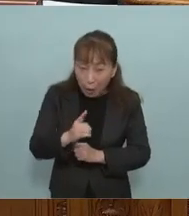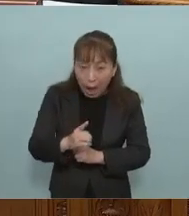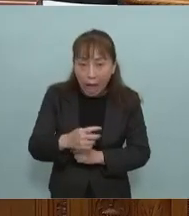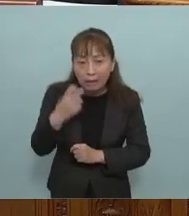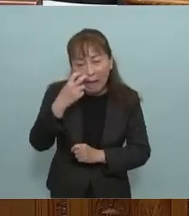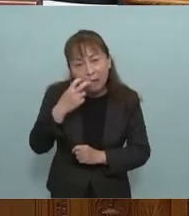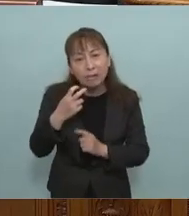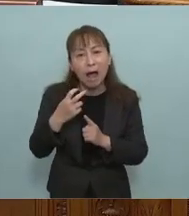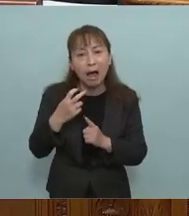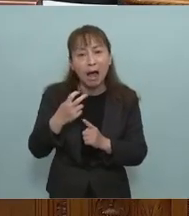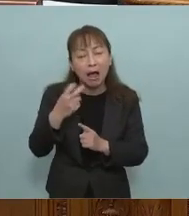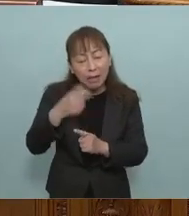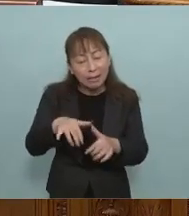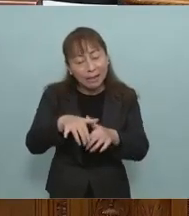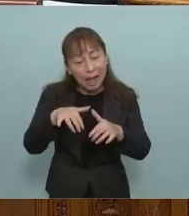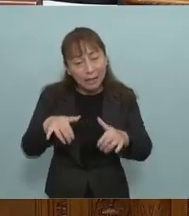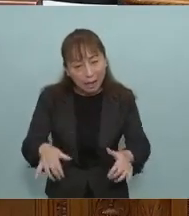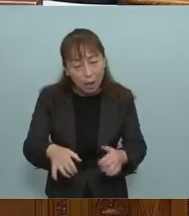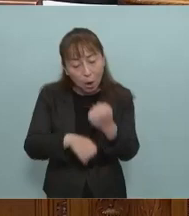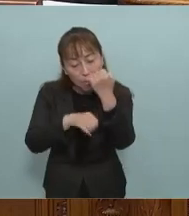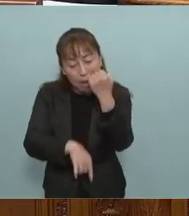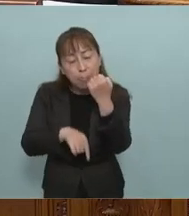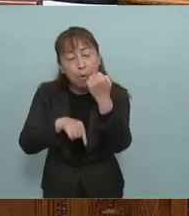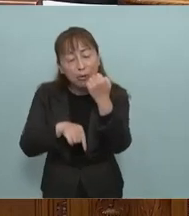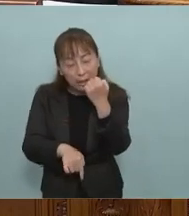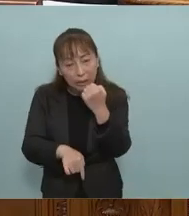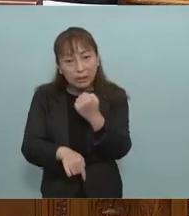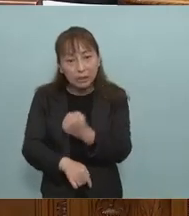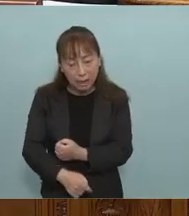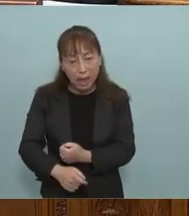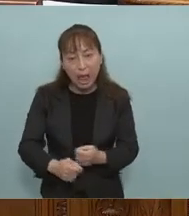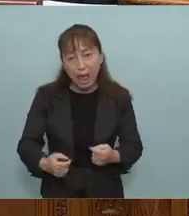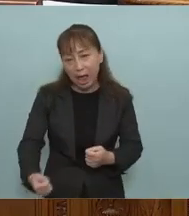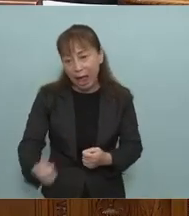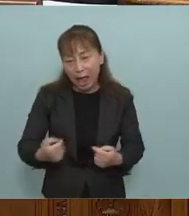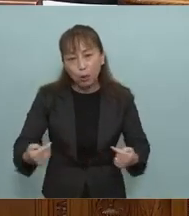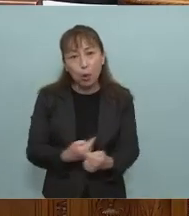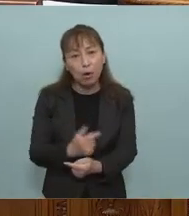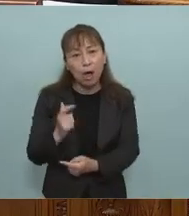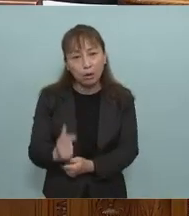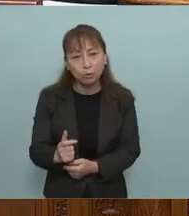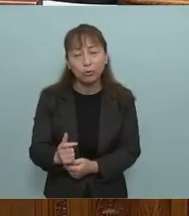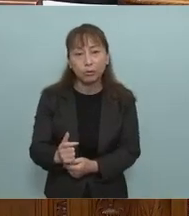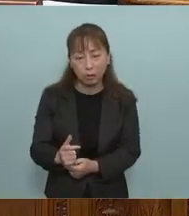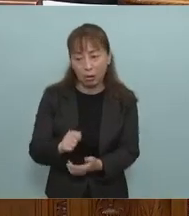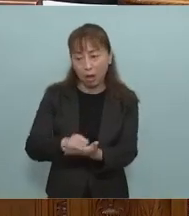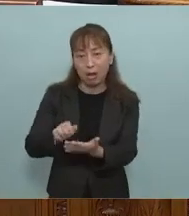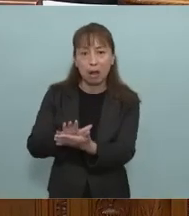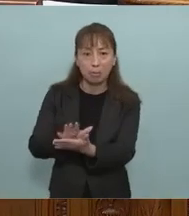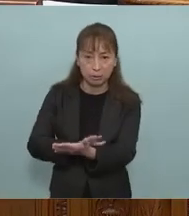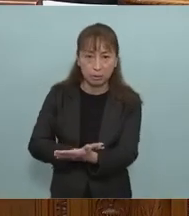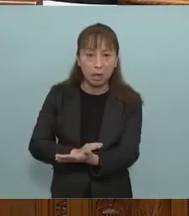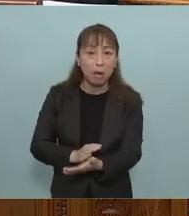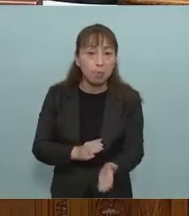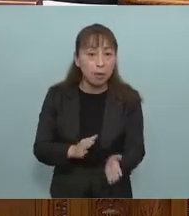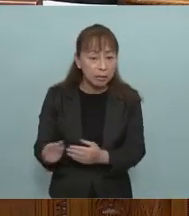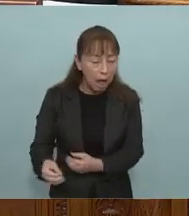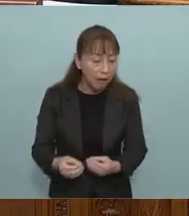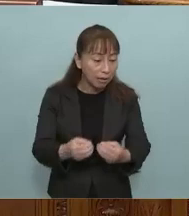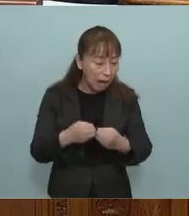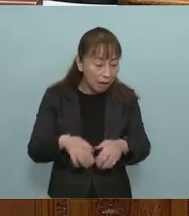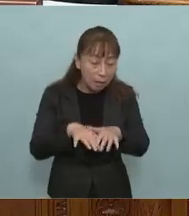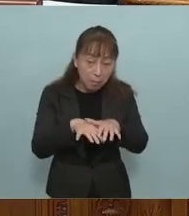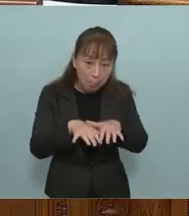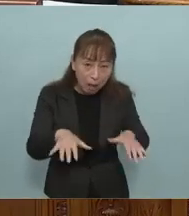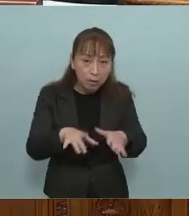して、検査体制を抜本的に強化する必要性が強調されています。一方で、感染拡大時